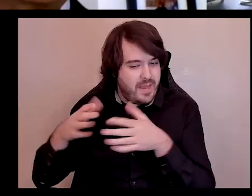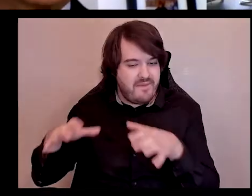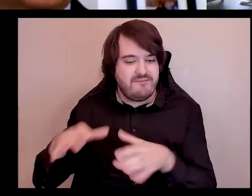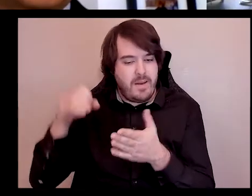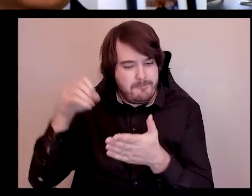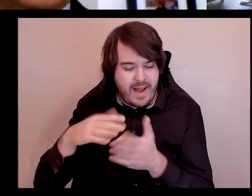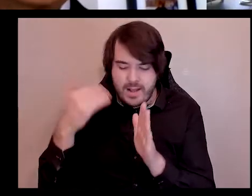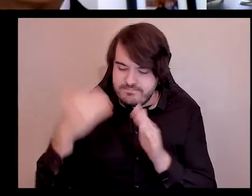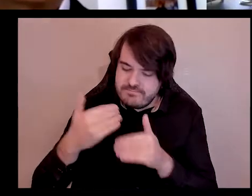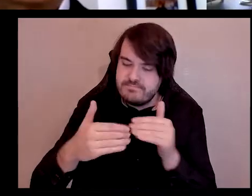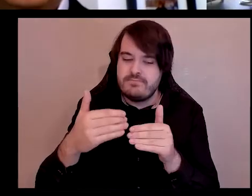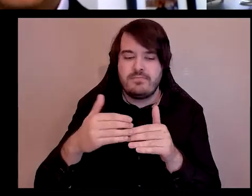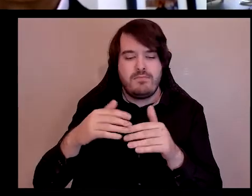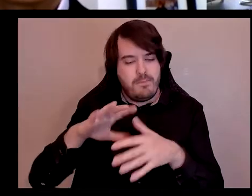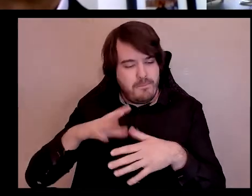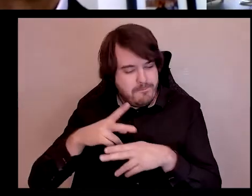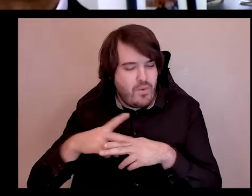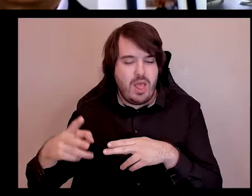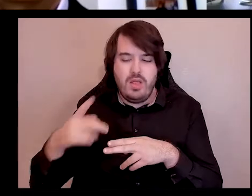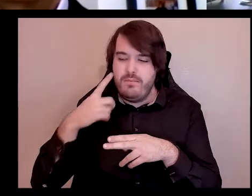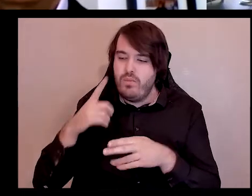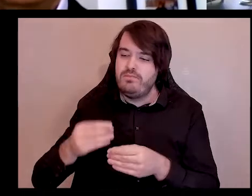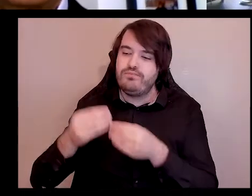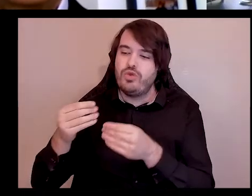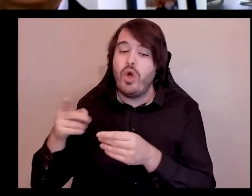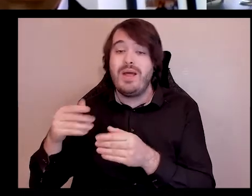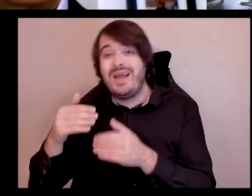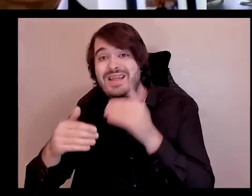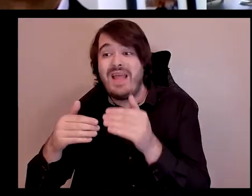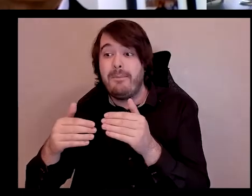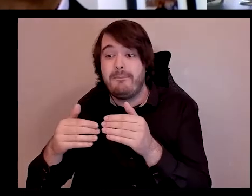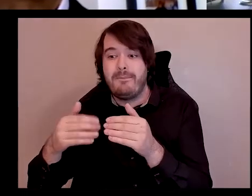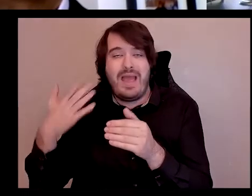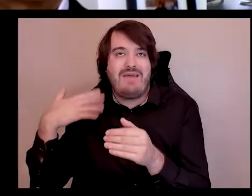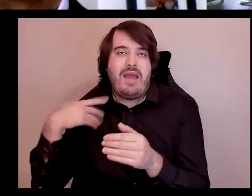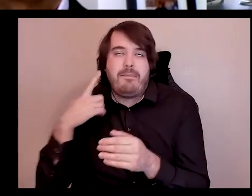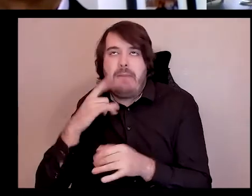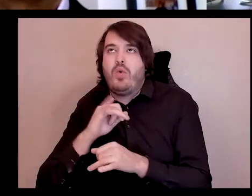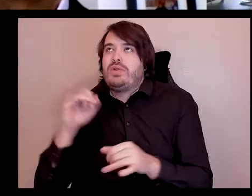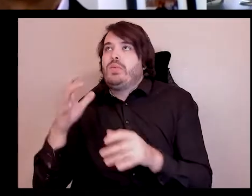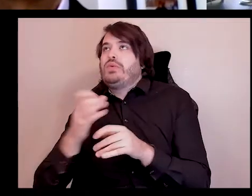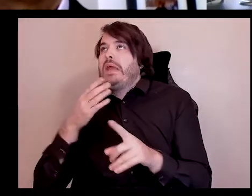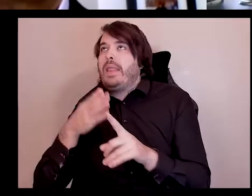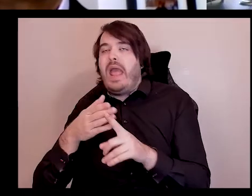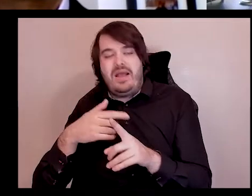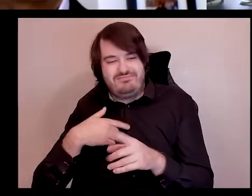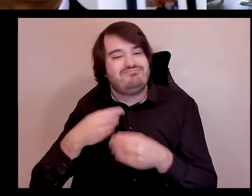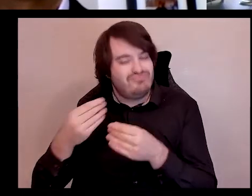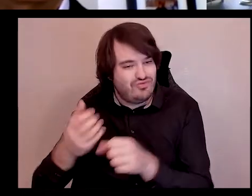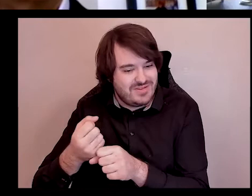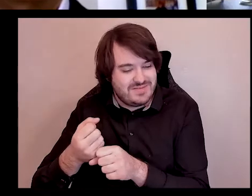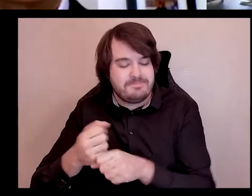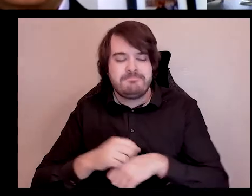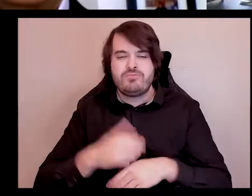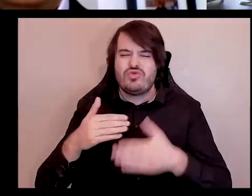parce que la démarche va être structurée. Un organisme comme Midi 40, que je représente, est en mesure de le faire de façon professionnelle